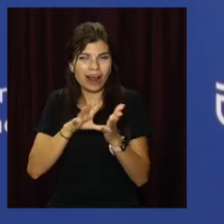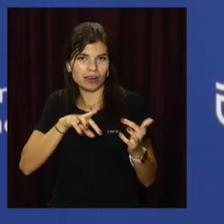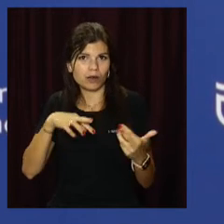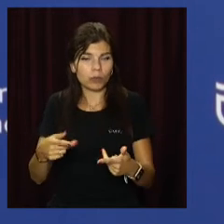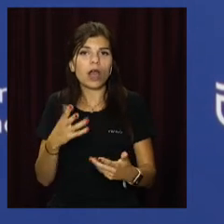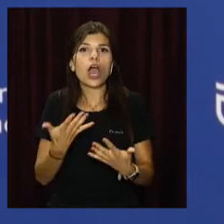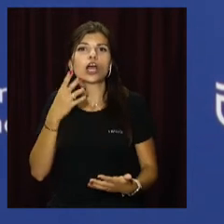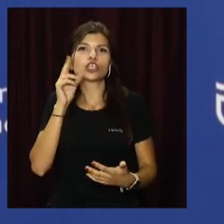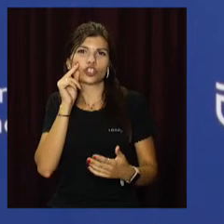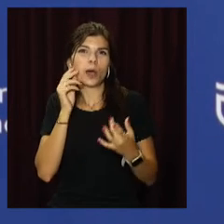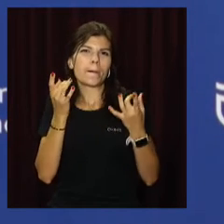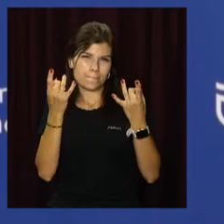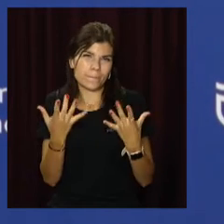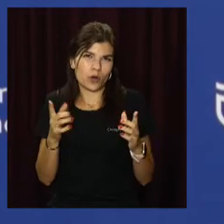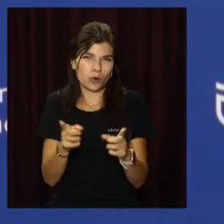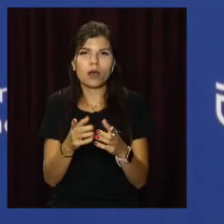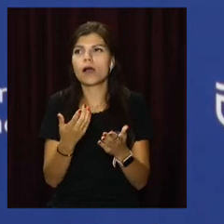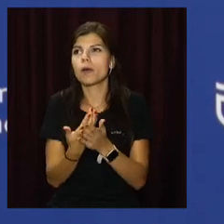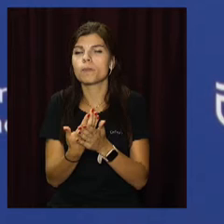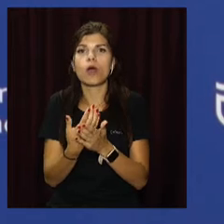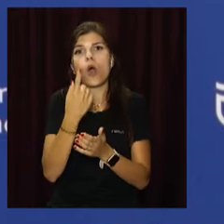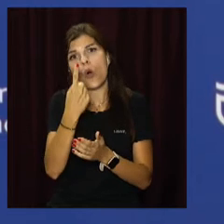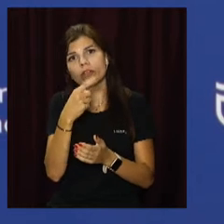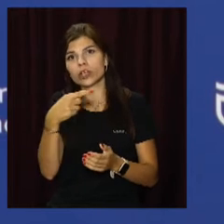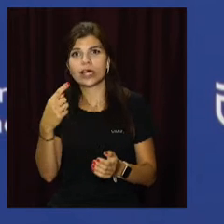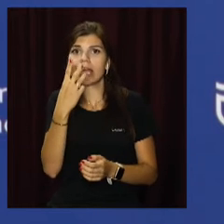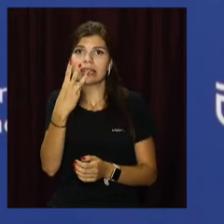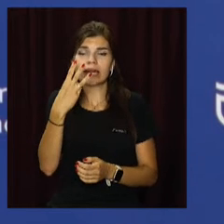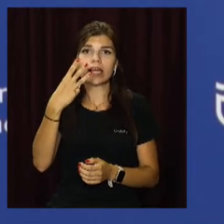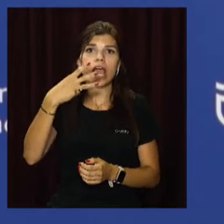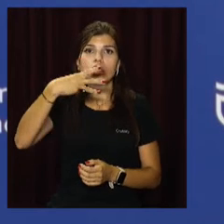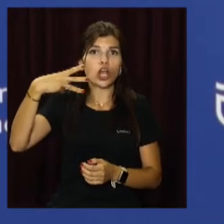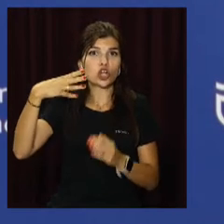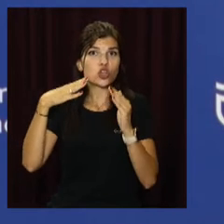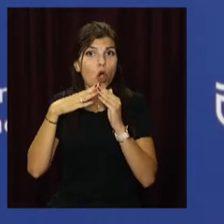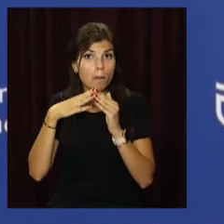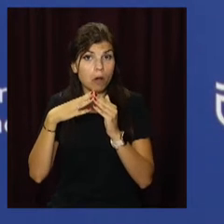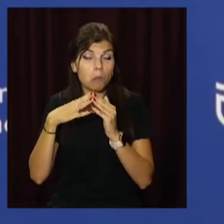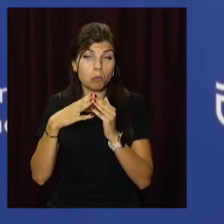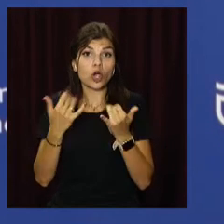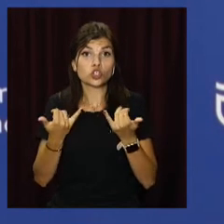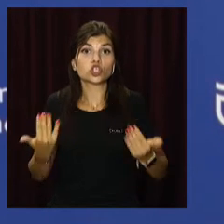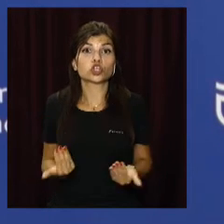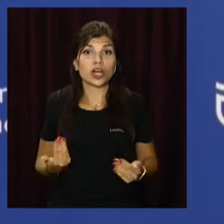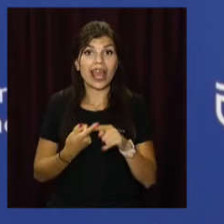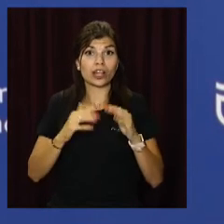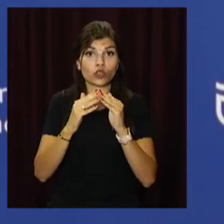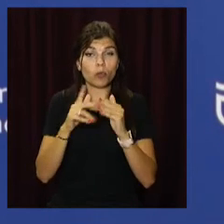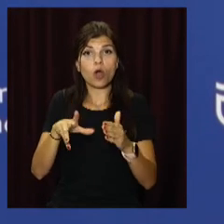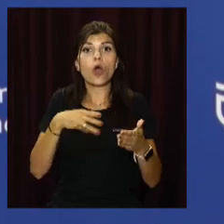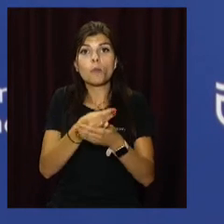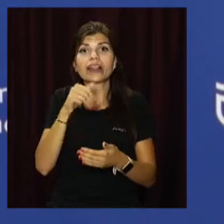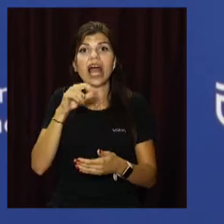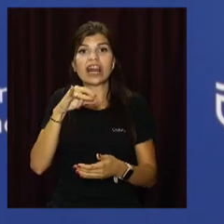простых цифрах, если объяснить, в основном это идет речь о 1-3-этажных домах. На сегодняшний день жители этих домов оплачивают